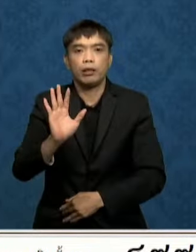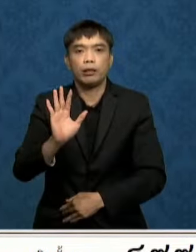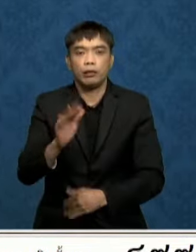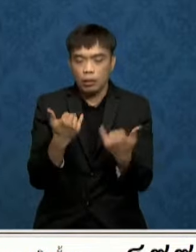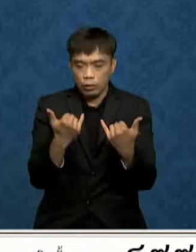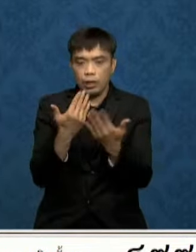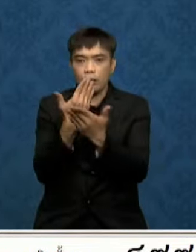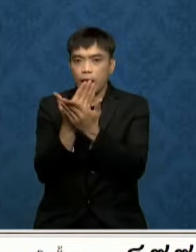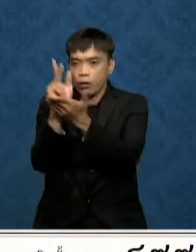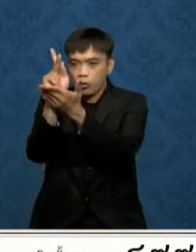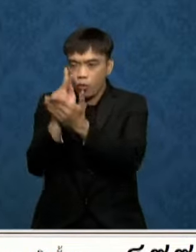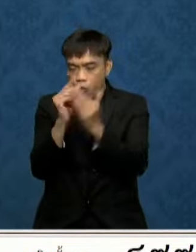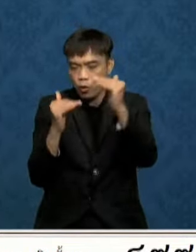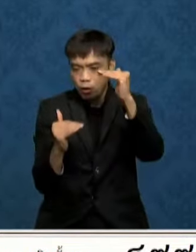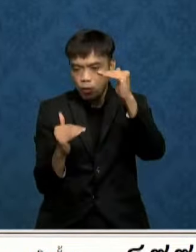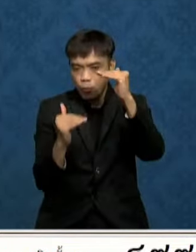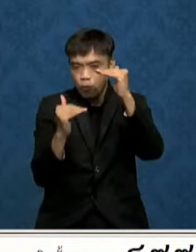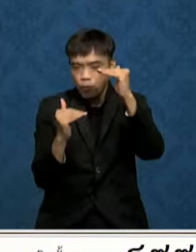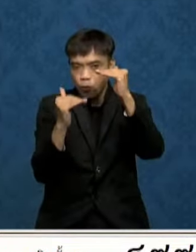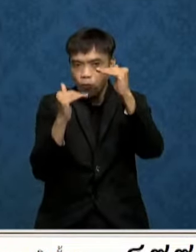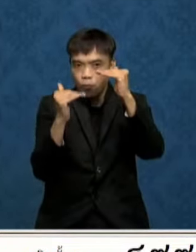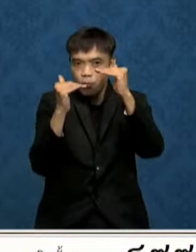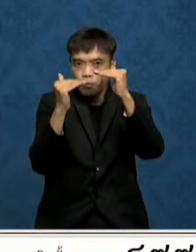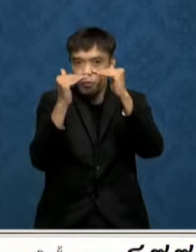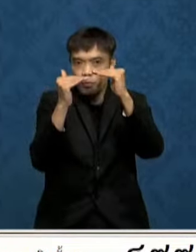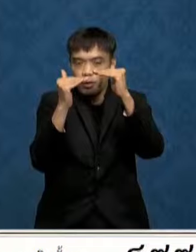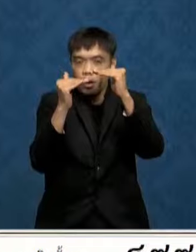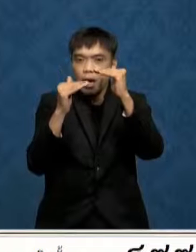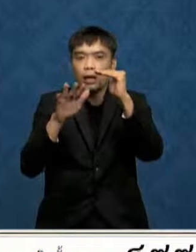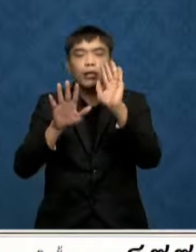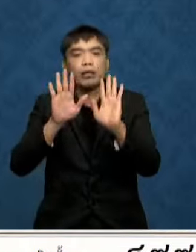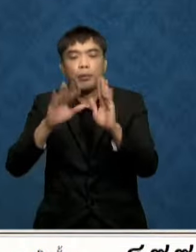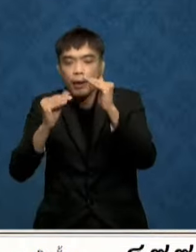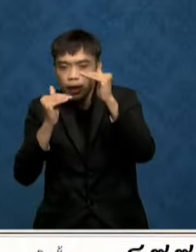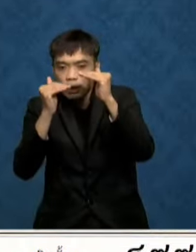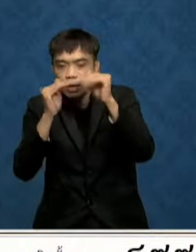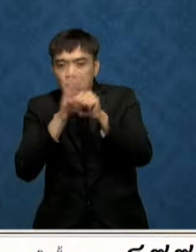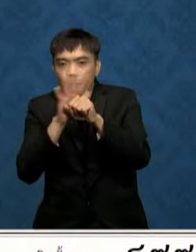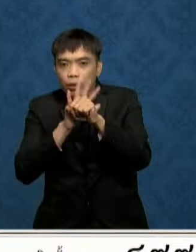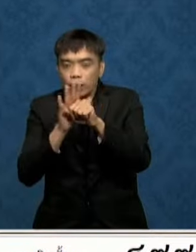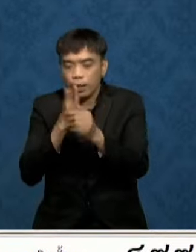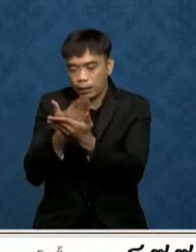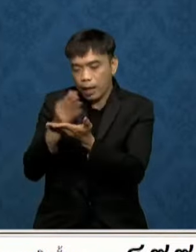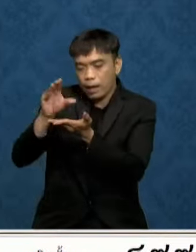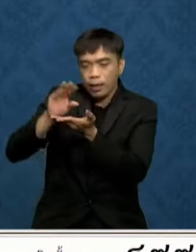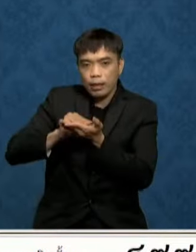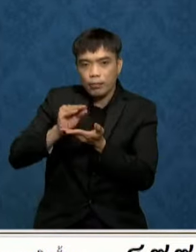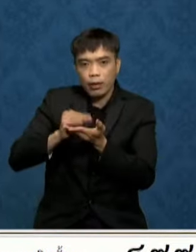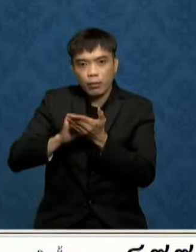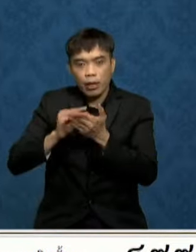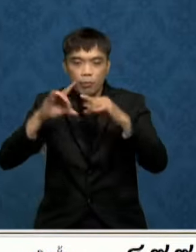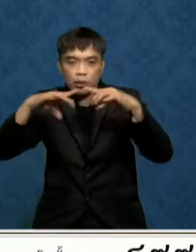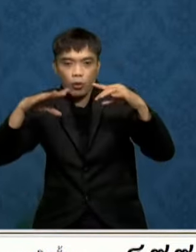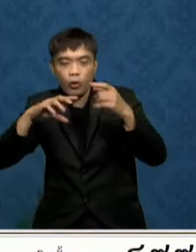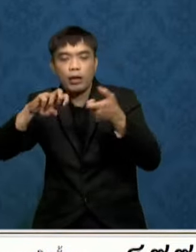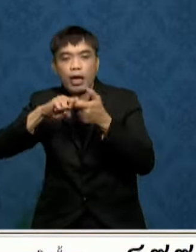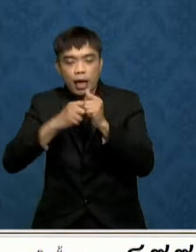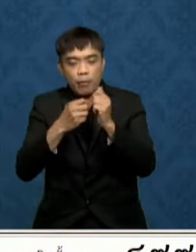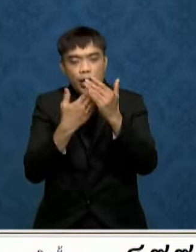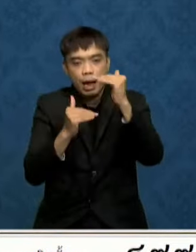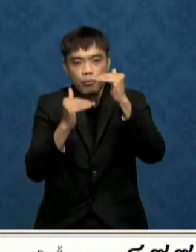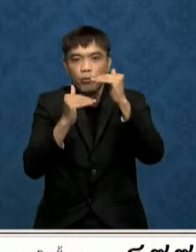สุดเพดานนะคะก็คือไม่กะว่าจะต้องเหลือเผื่อเหลือเื่อขาดว่าจะจัดเก็บรายได้ไม่เข้าเป้าบ้างเลยหรือไงคะ